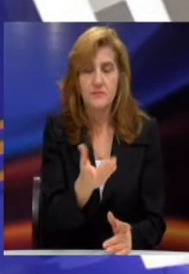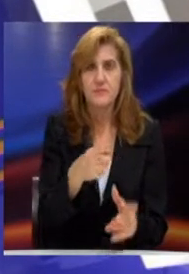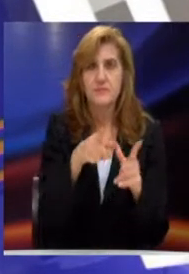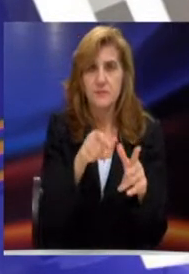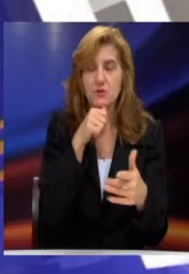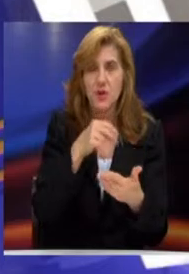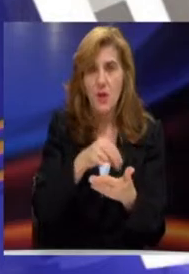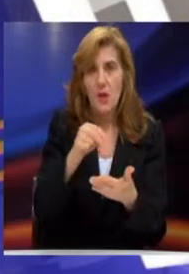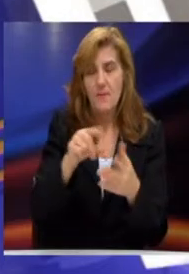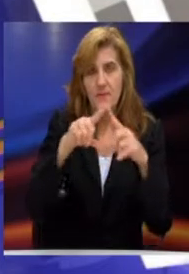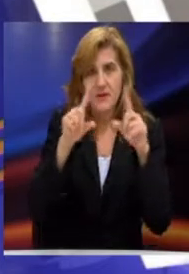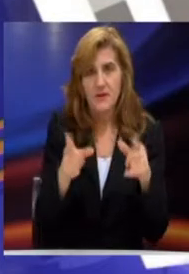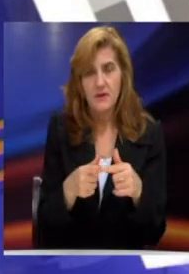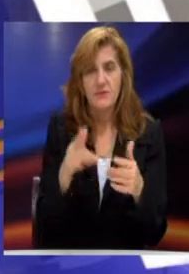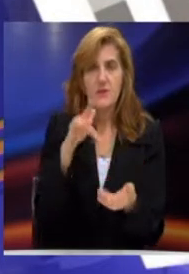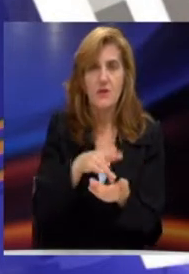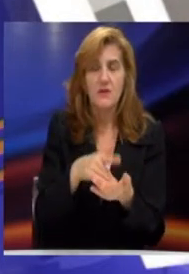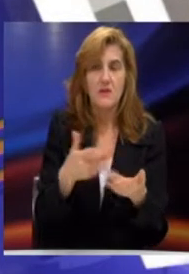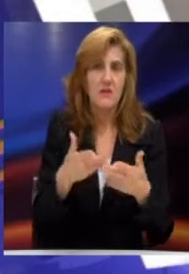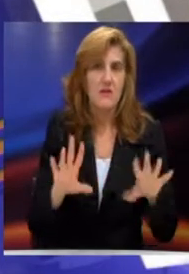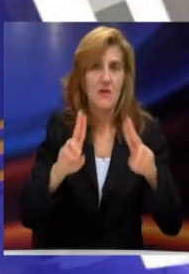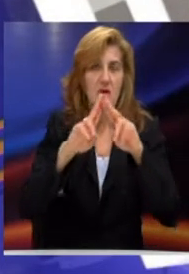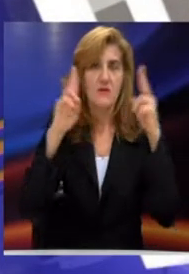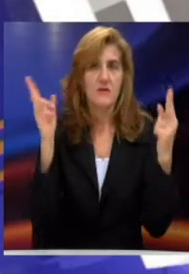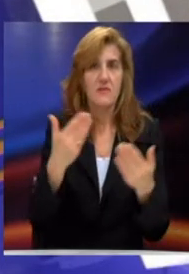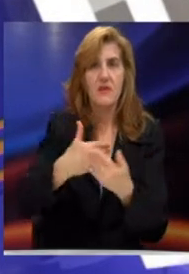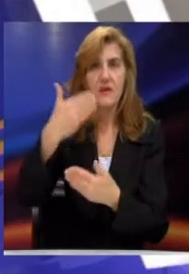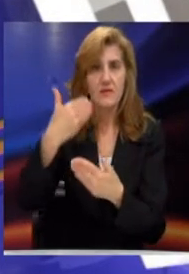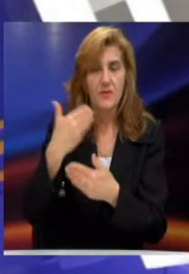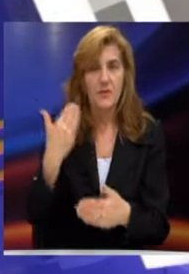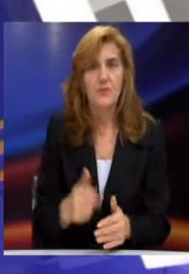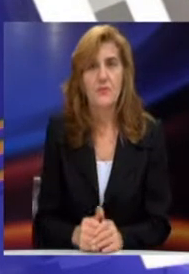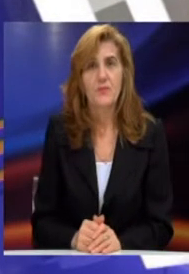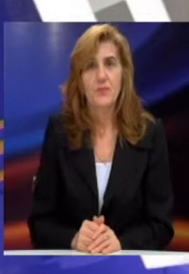Subotice, pisanice se nalaze na trgovima i u galerijama velikih svetskih metropola.